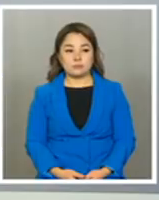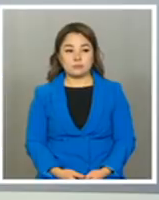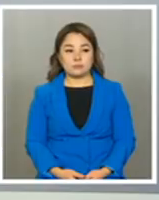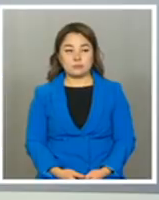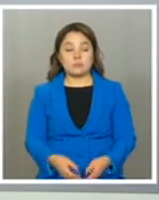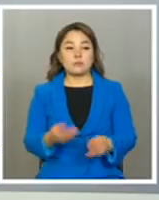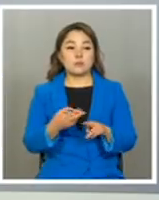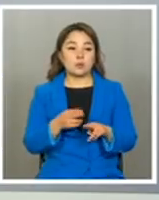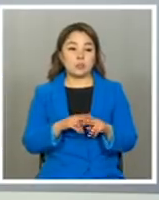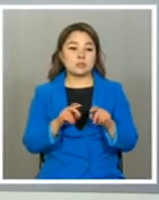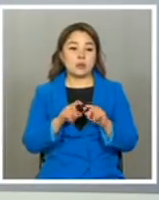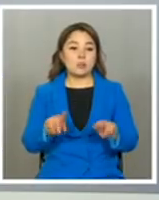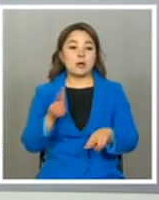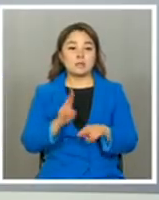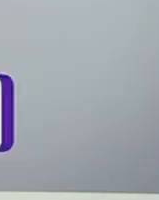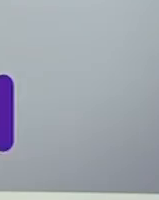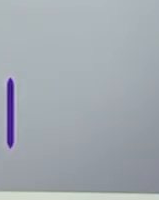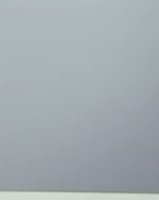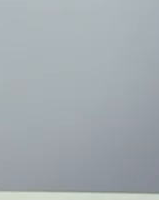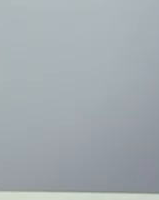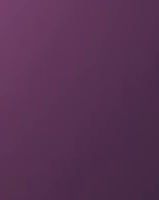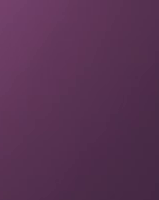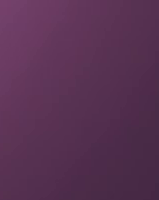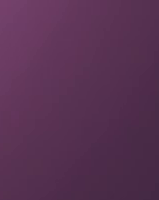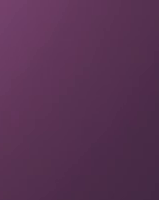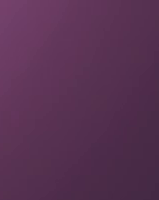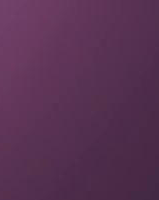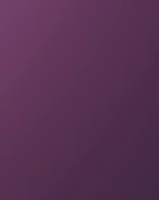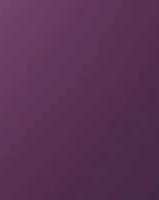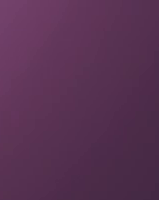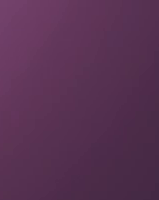Осымен сабағымыз аяқталды. Сау болыңыздар!